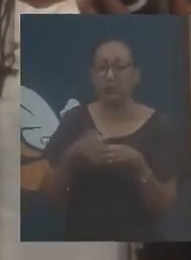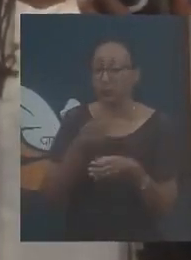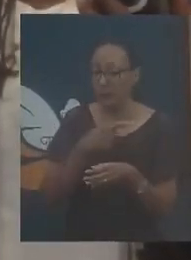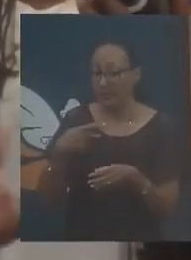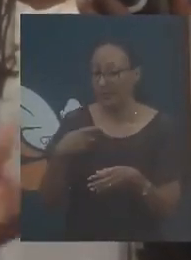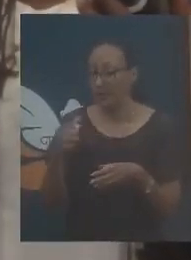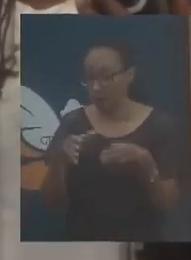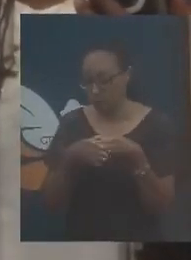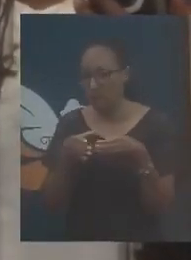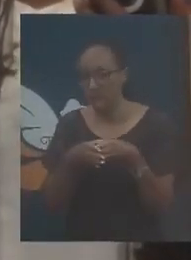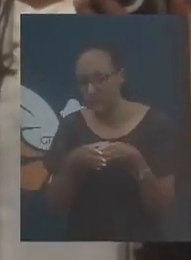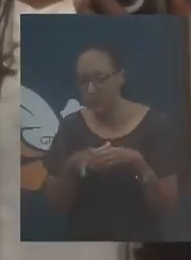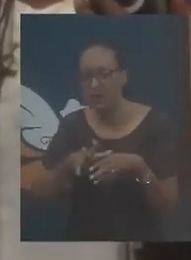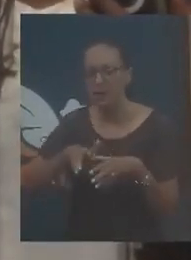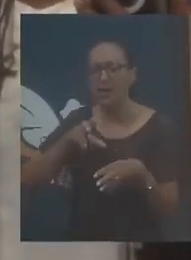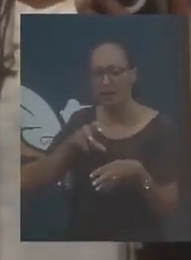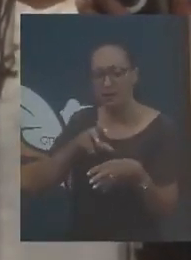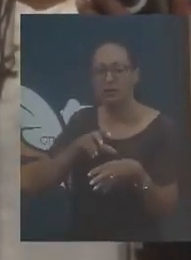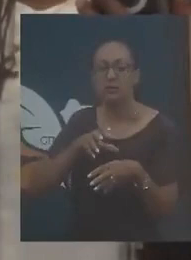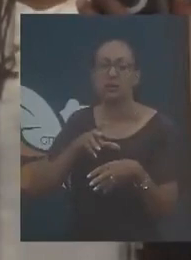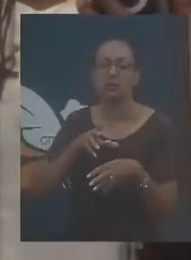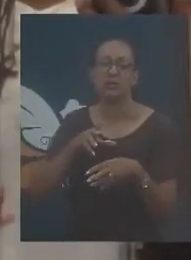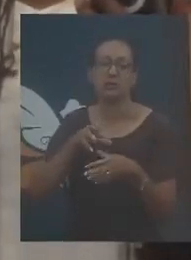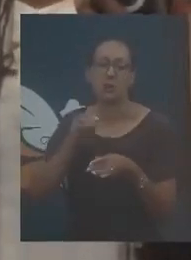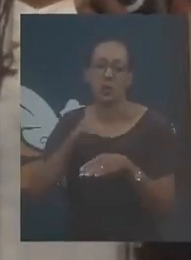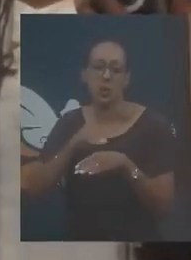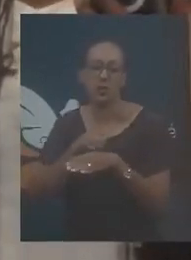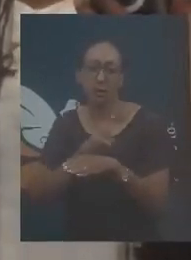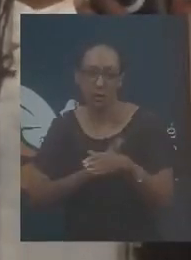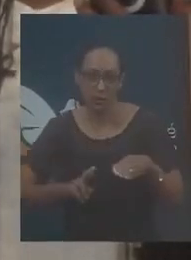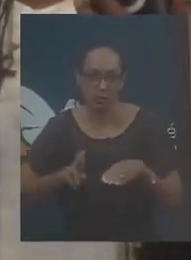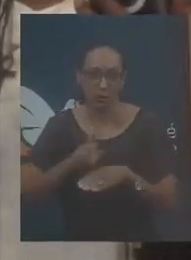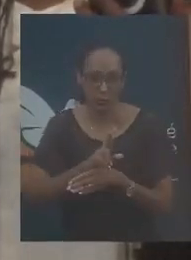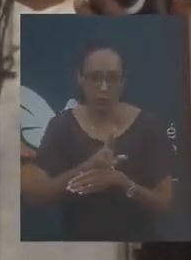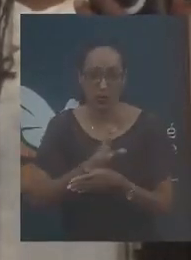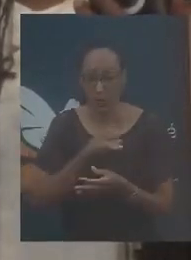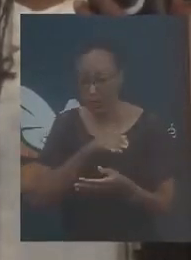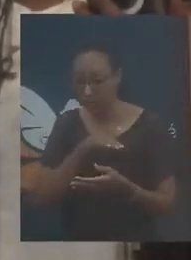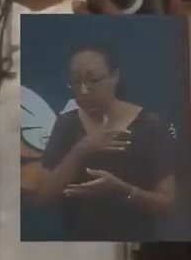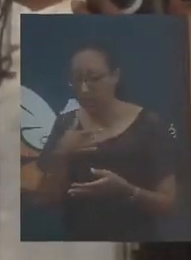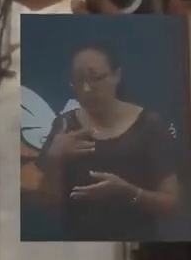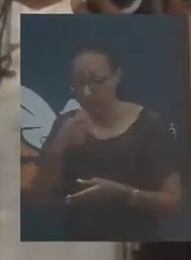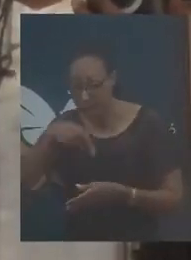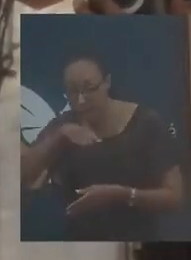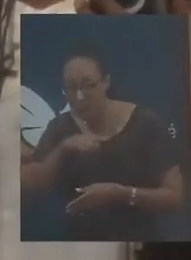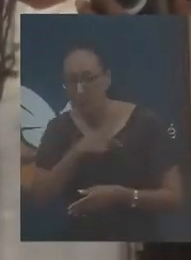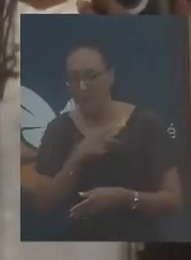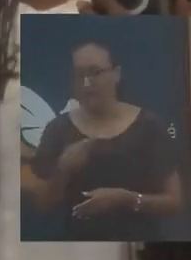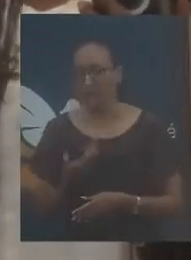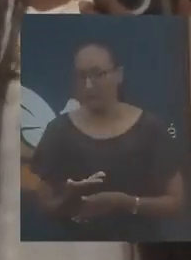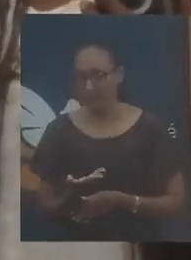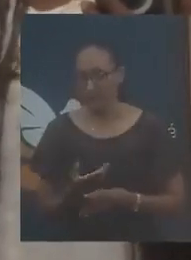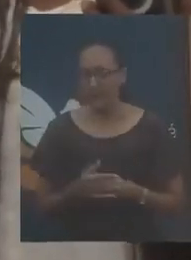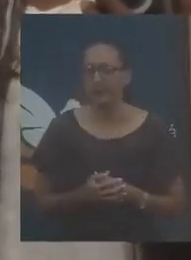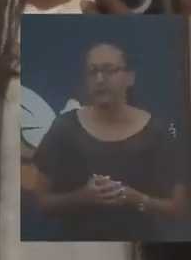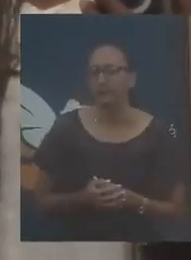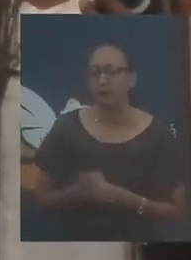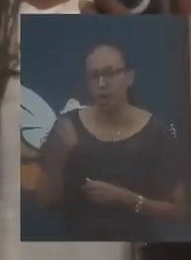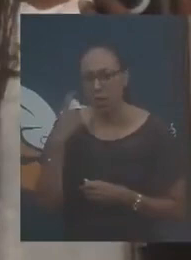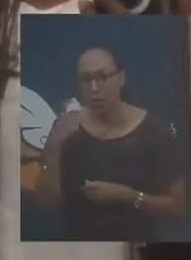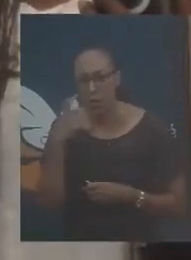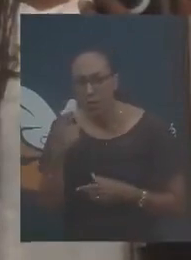régional, puisque vous avez fusionné et que ces terrains-là, maintenant, vous appartiennent. Or, nous avons constaté qu'il y a beaucoup de